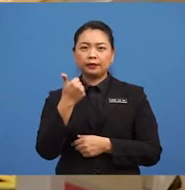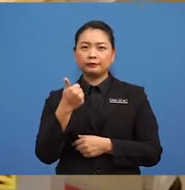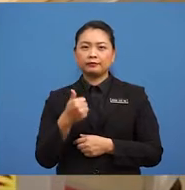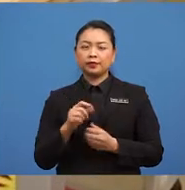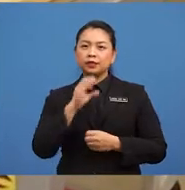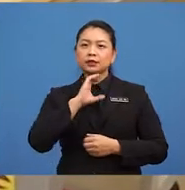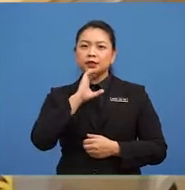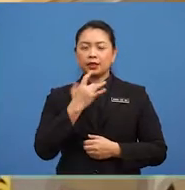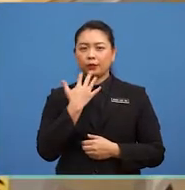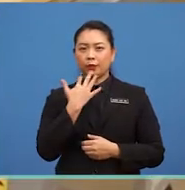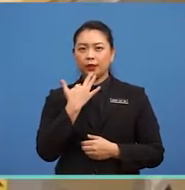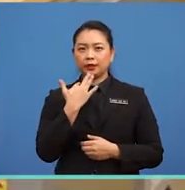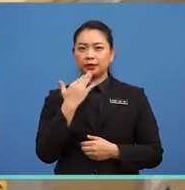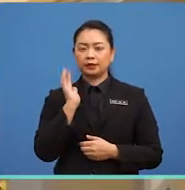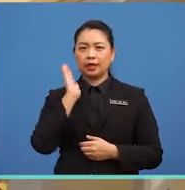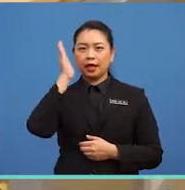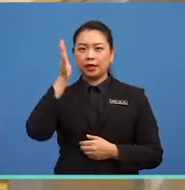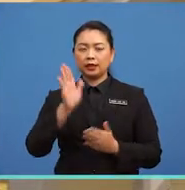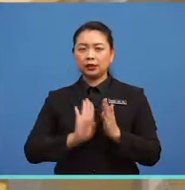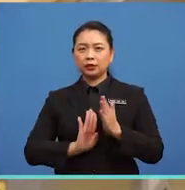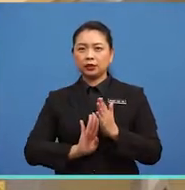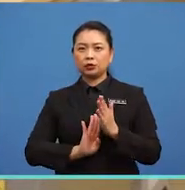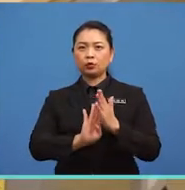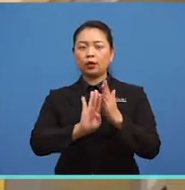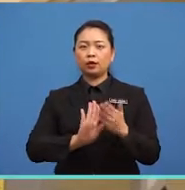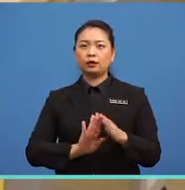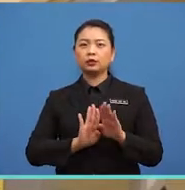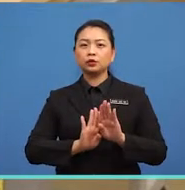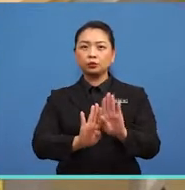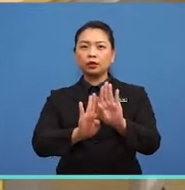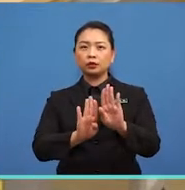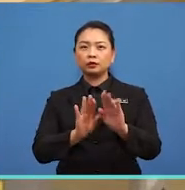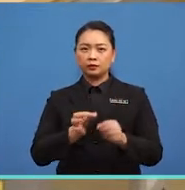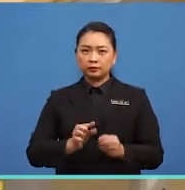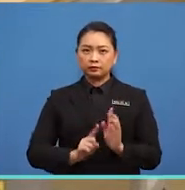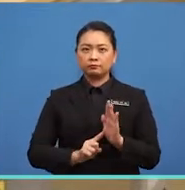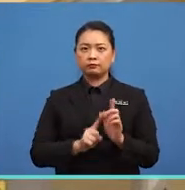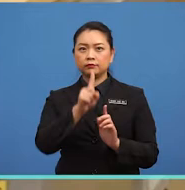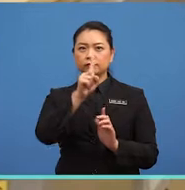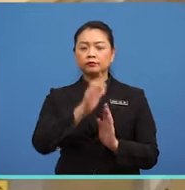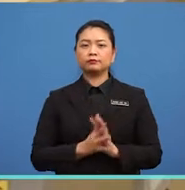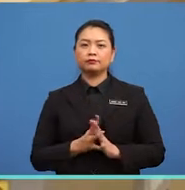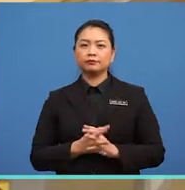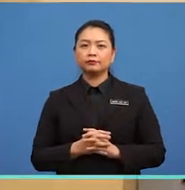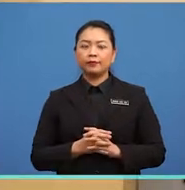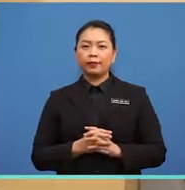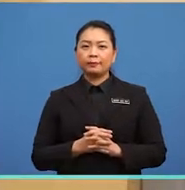ini menyebabkan cecair berwarna akan ditolak masuk ke dalam tiub